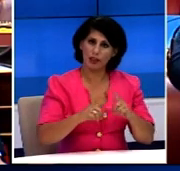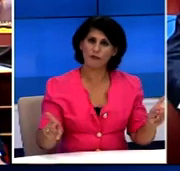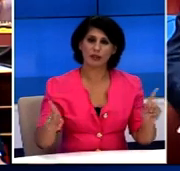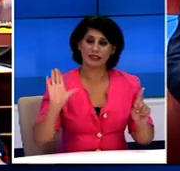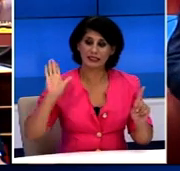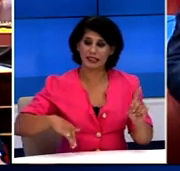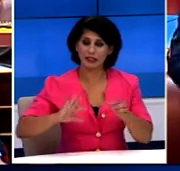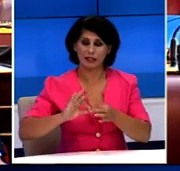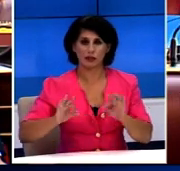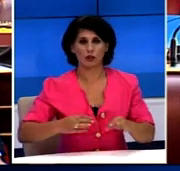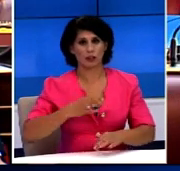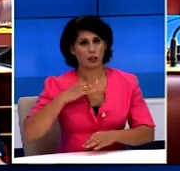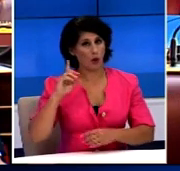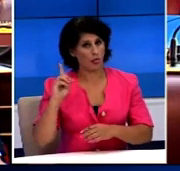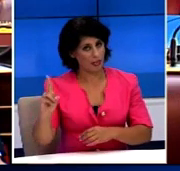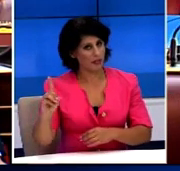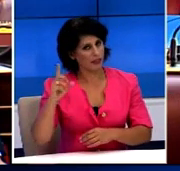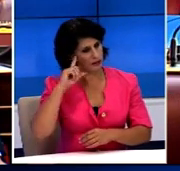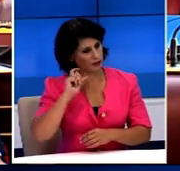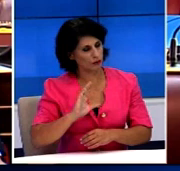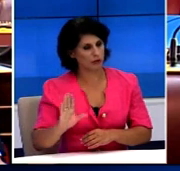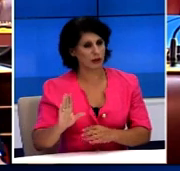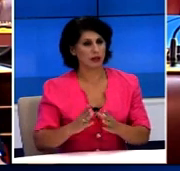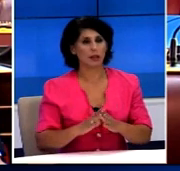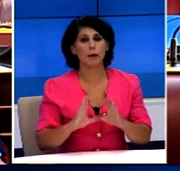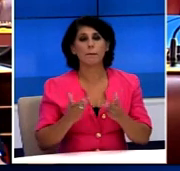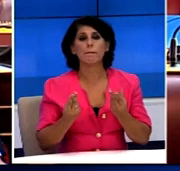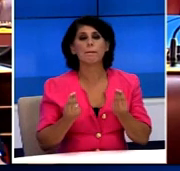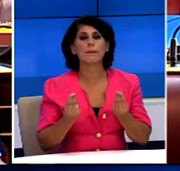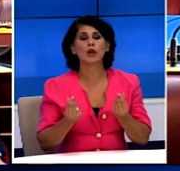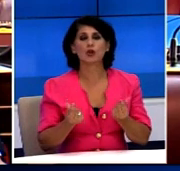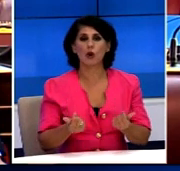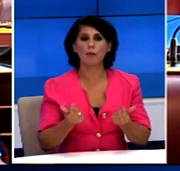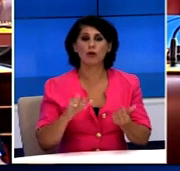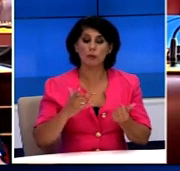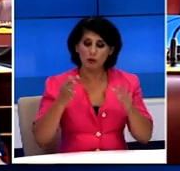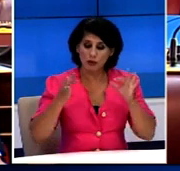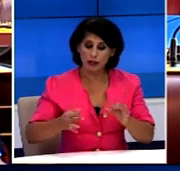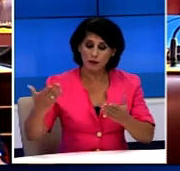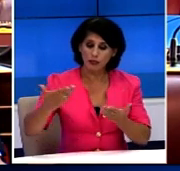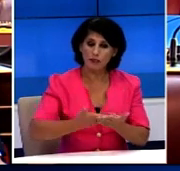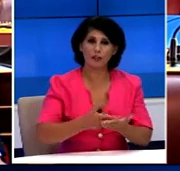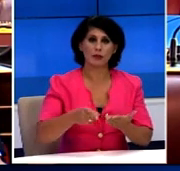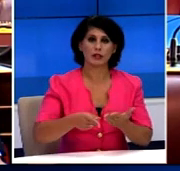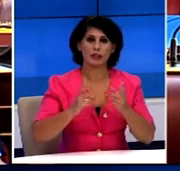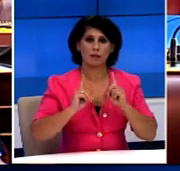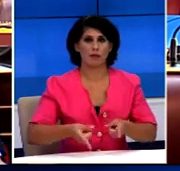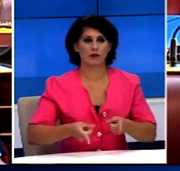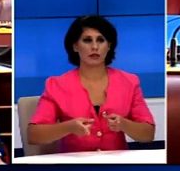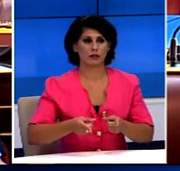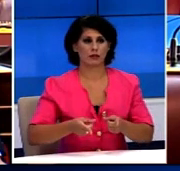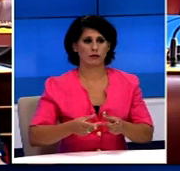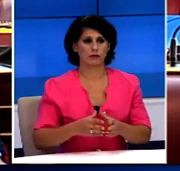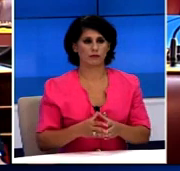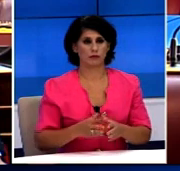τελικές λεπτομέρειες ο κύριος Δένδιας που είναι δίπλα σας. Το, με ποιον τρόπο και το πότε ακριβώς θα φέρουμε αυτή την απόφαση, να την